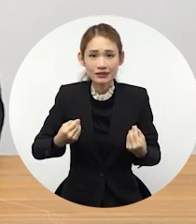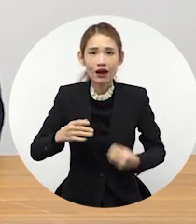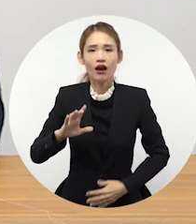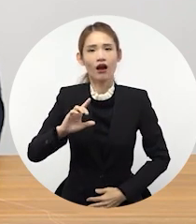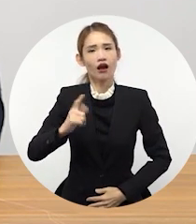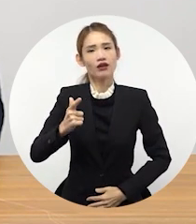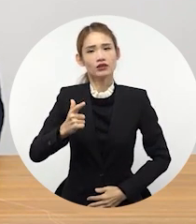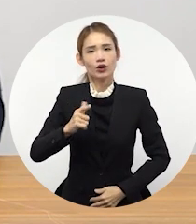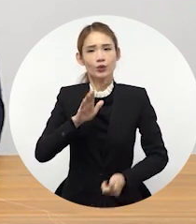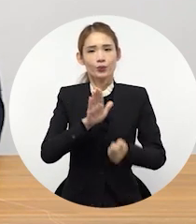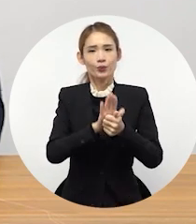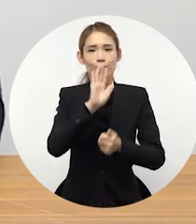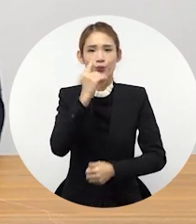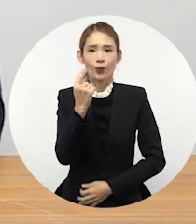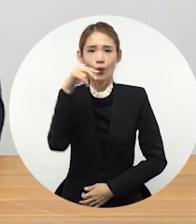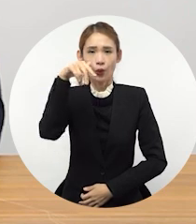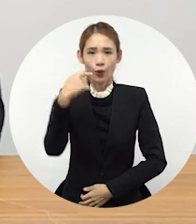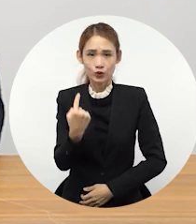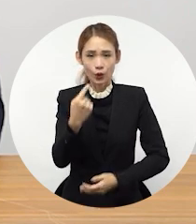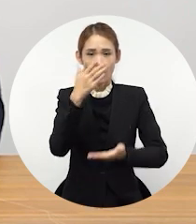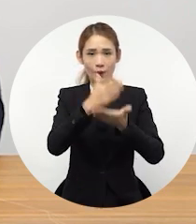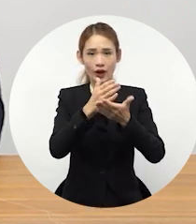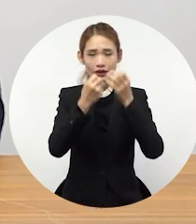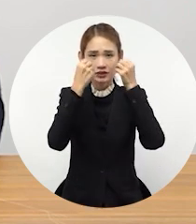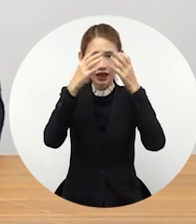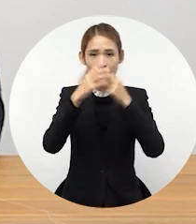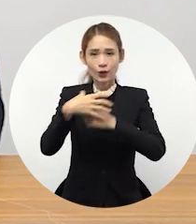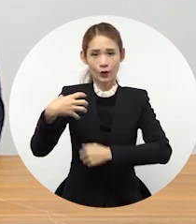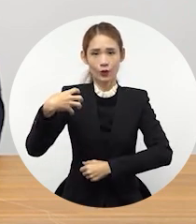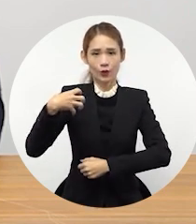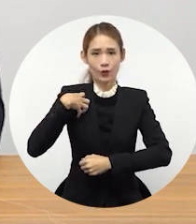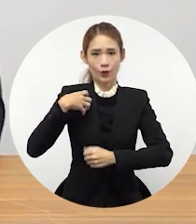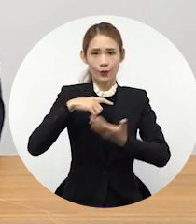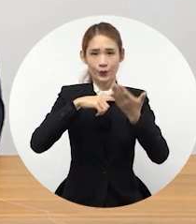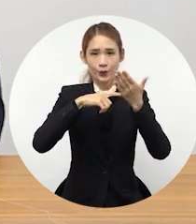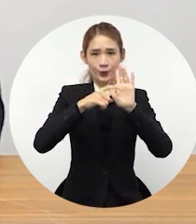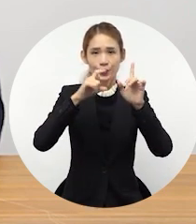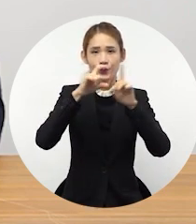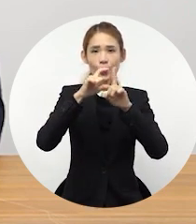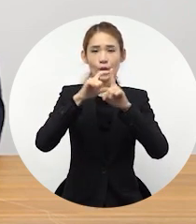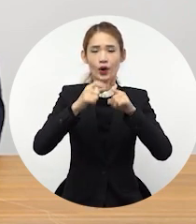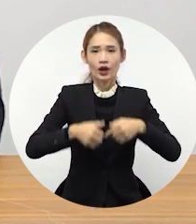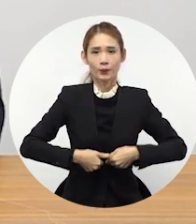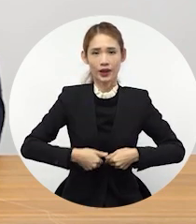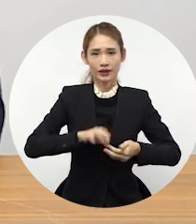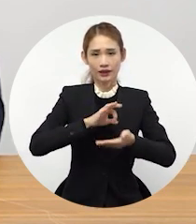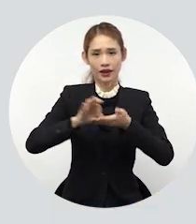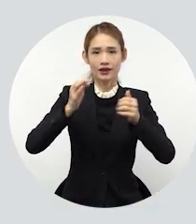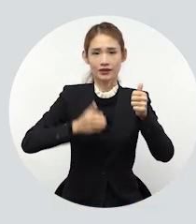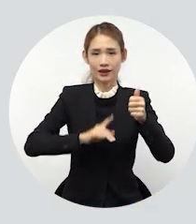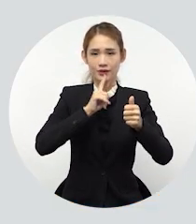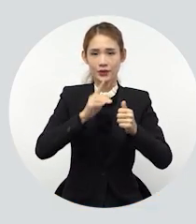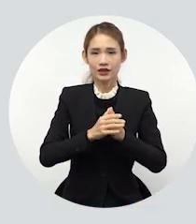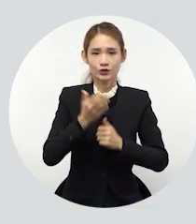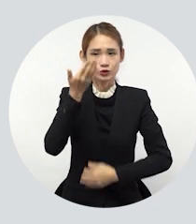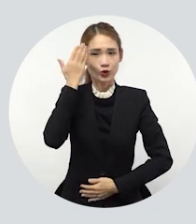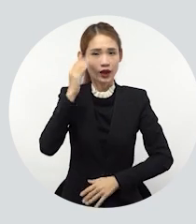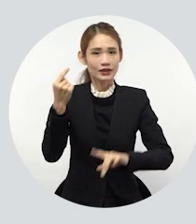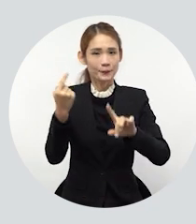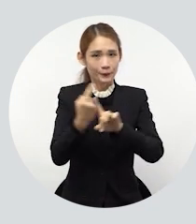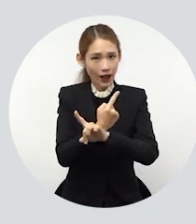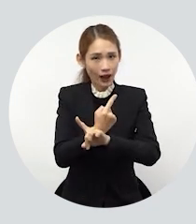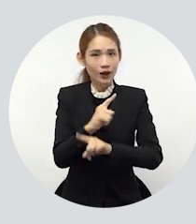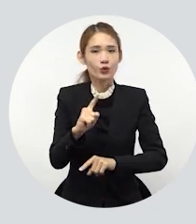일이 아니다. 보조라는 표현을 벗어나서 새로운 용어들을 우리에게 되찾자. 우리를 위해 써달라. 이렇게 나와서